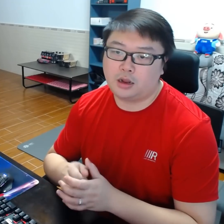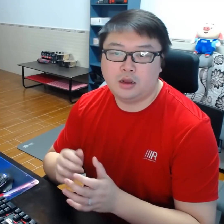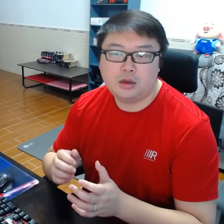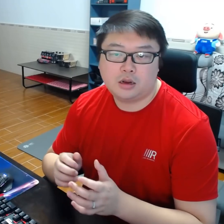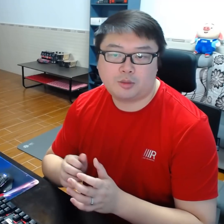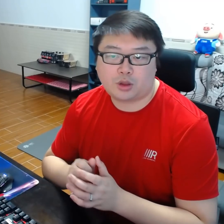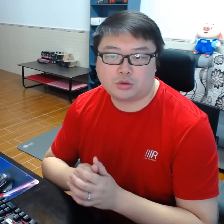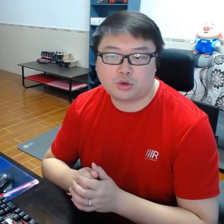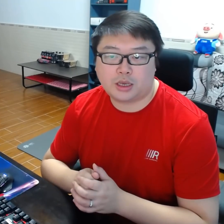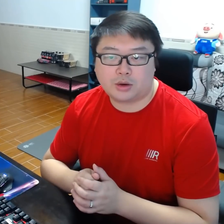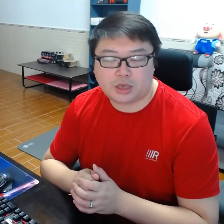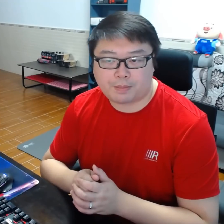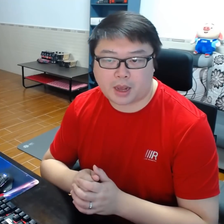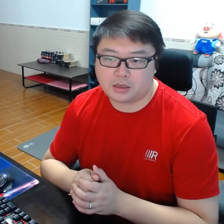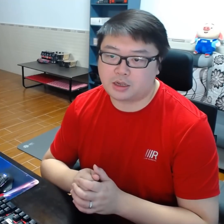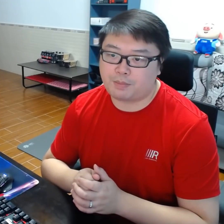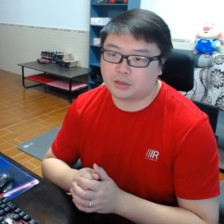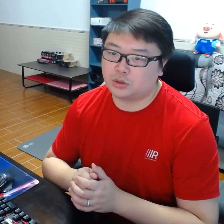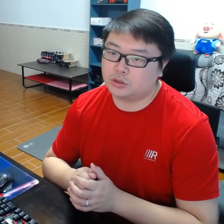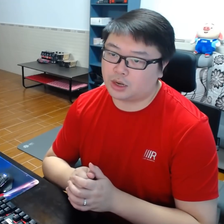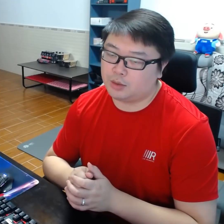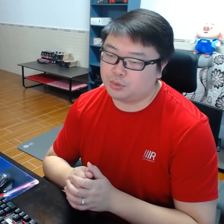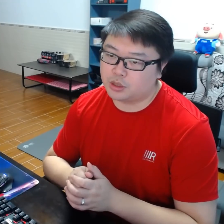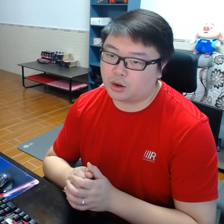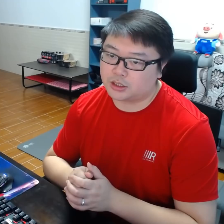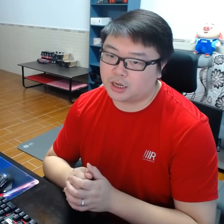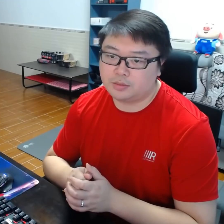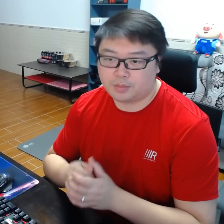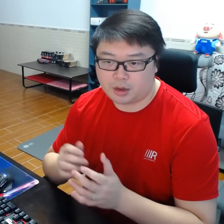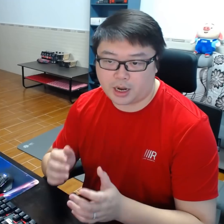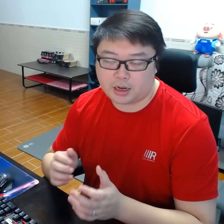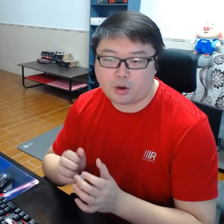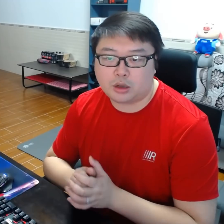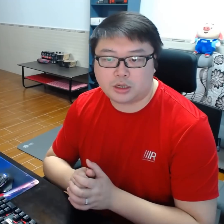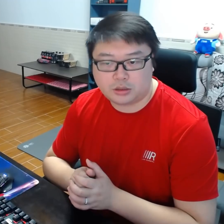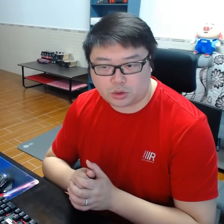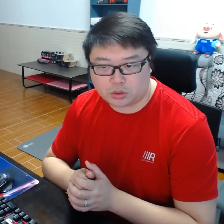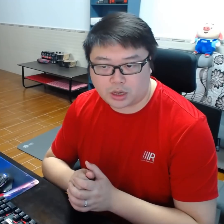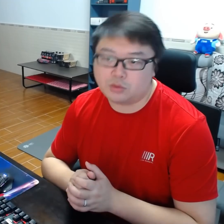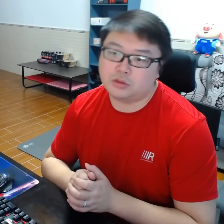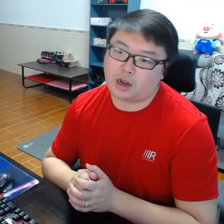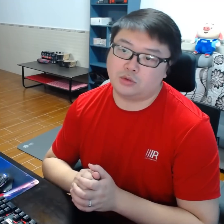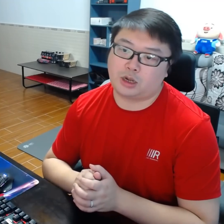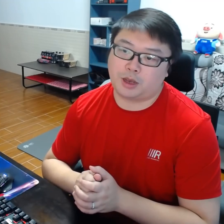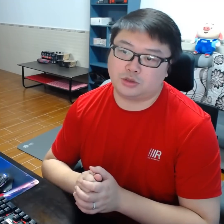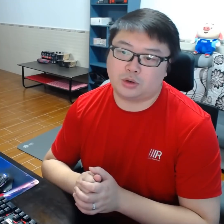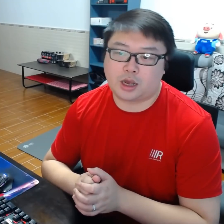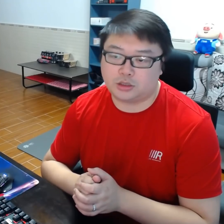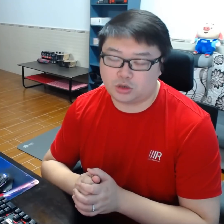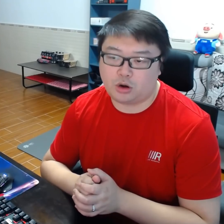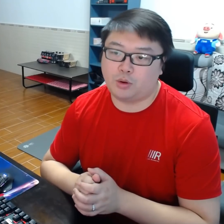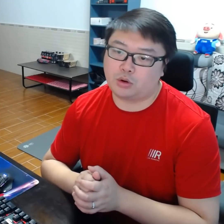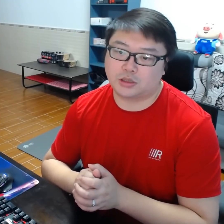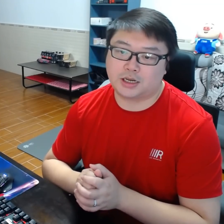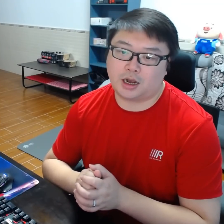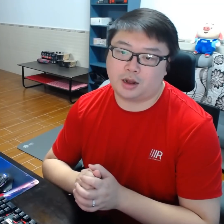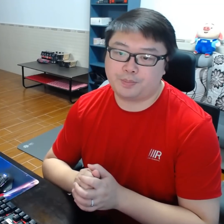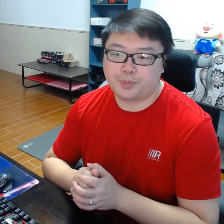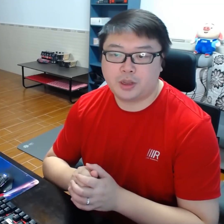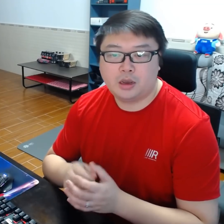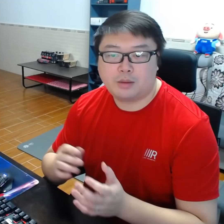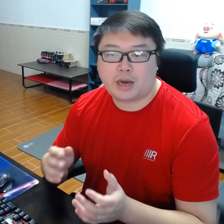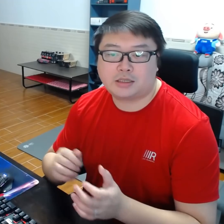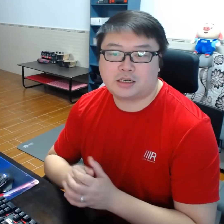案噶。咁啊，当中咧有118宗就系本地确诊，咁啊，另外仲有90几宗系初步确诊